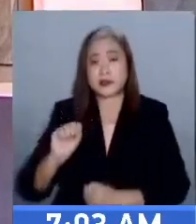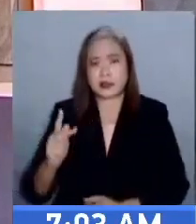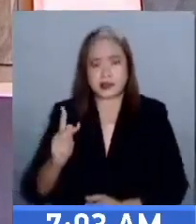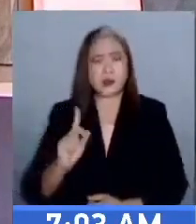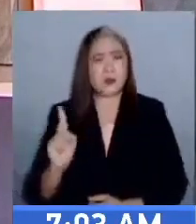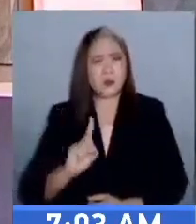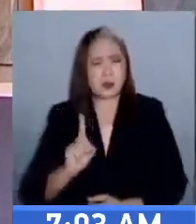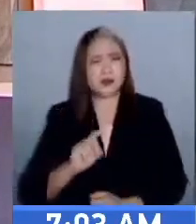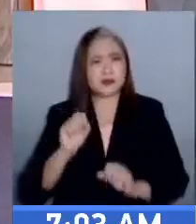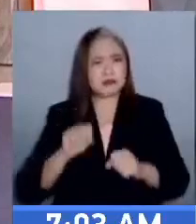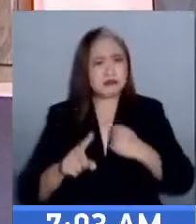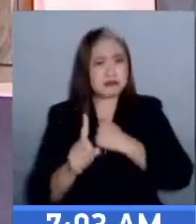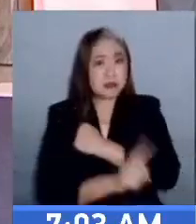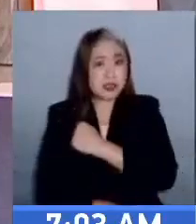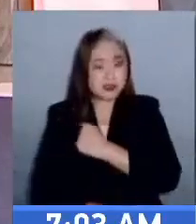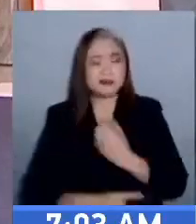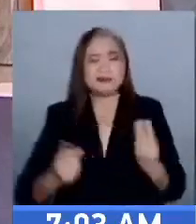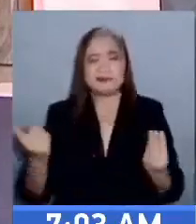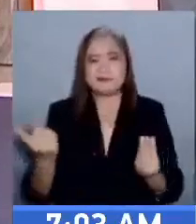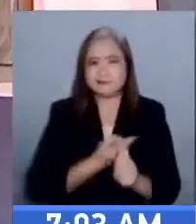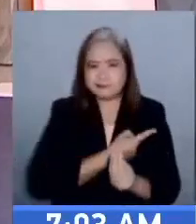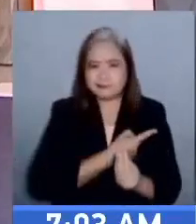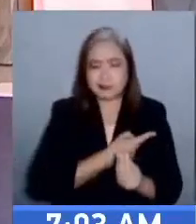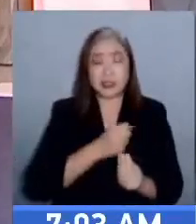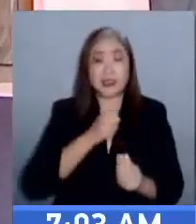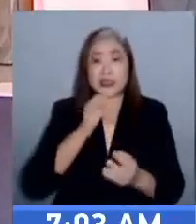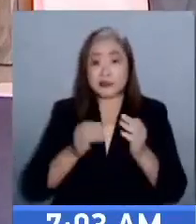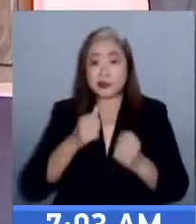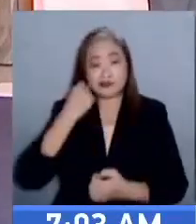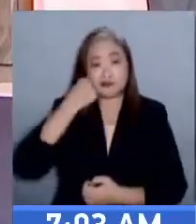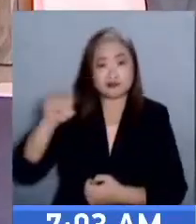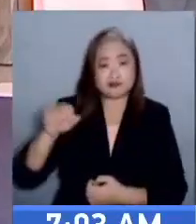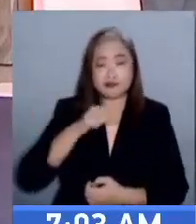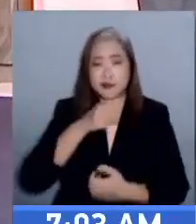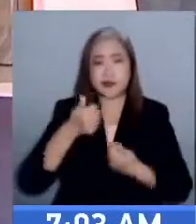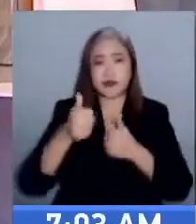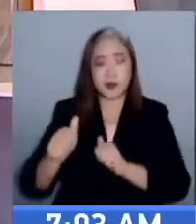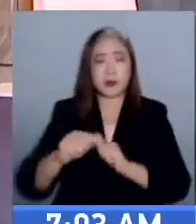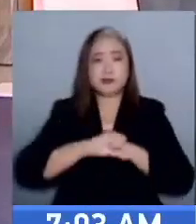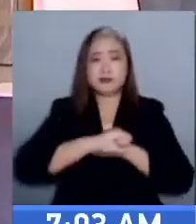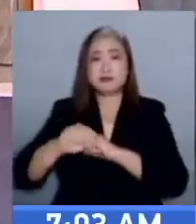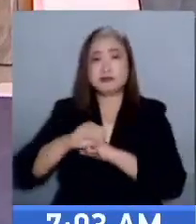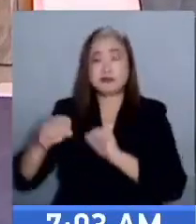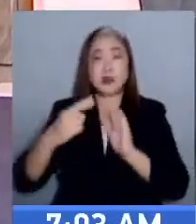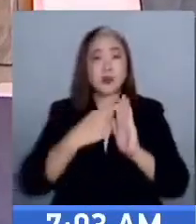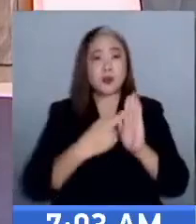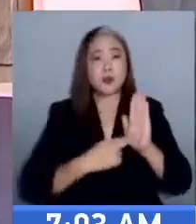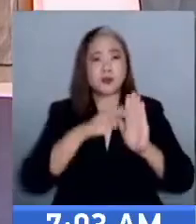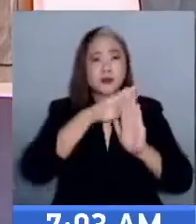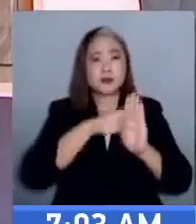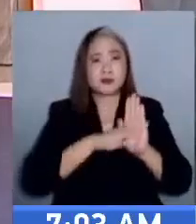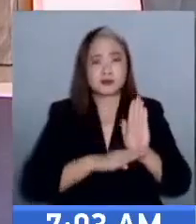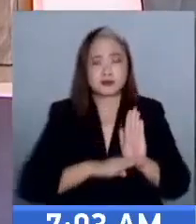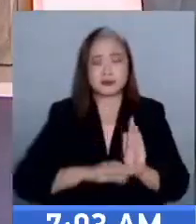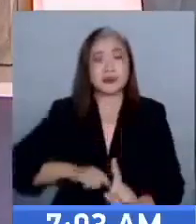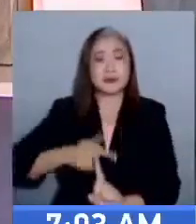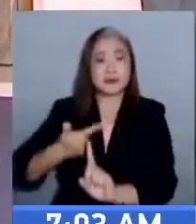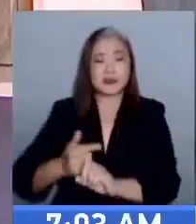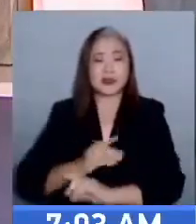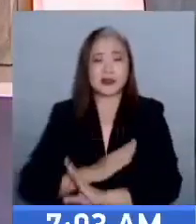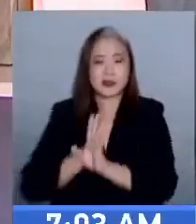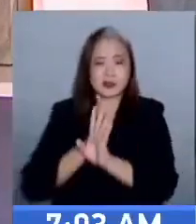mga kandidatong hindi susunod sa campaign guidelines. Live mula sa Davao City, may unang balita si Argil